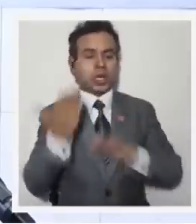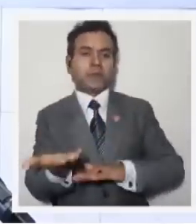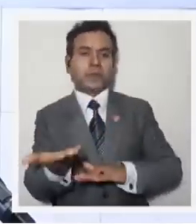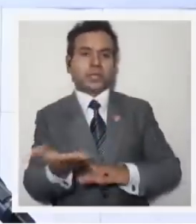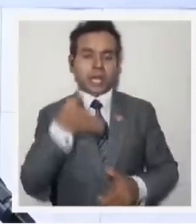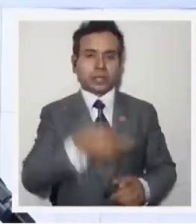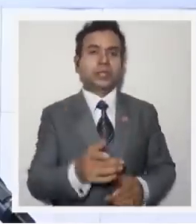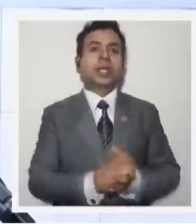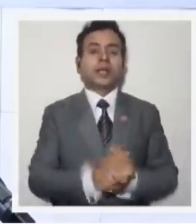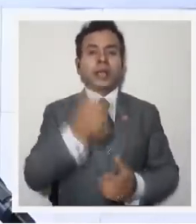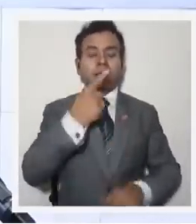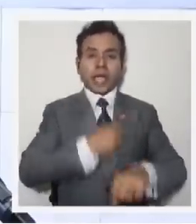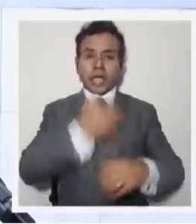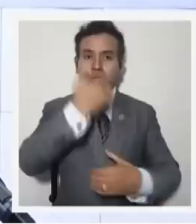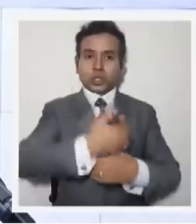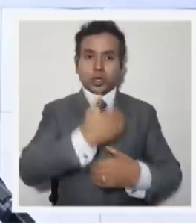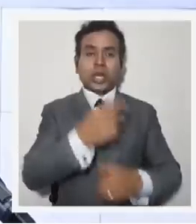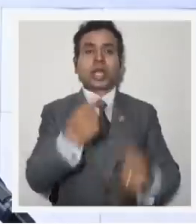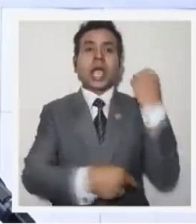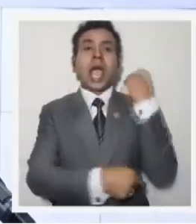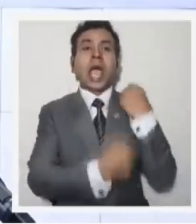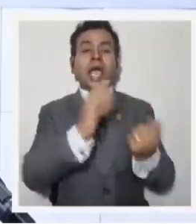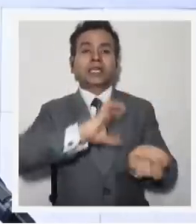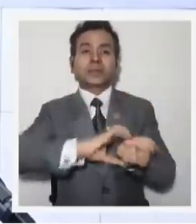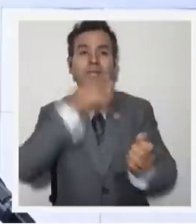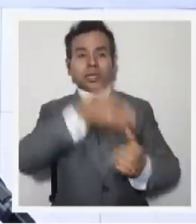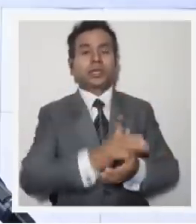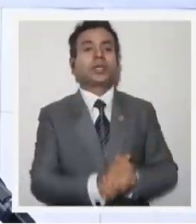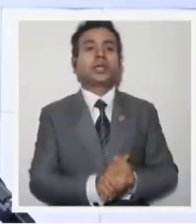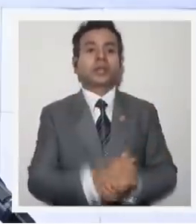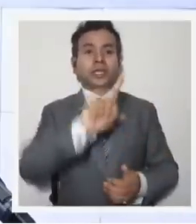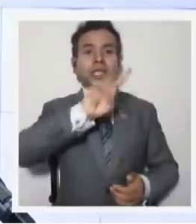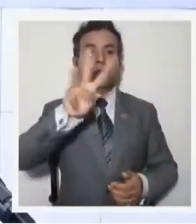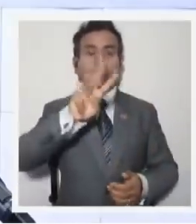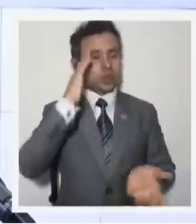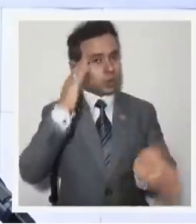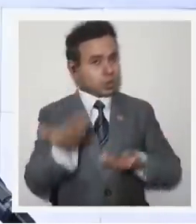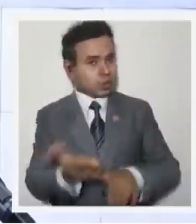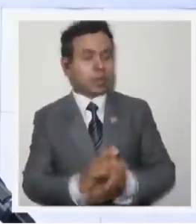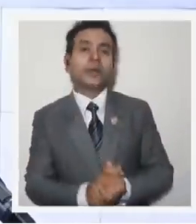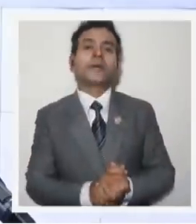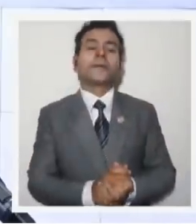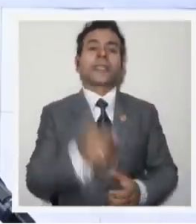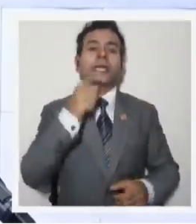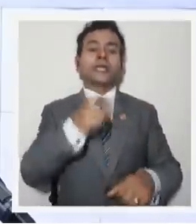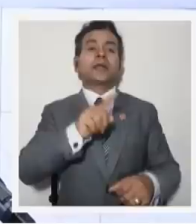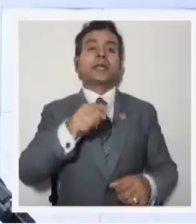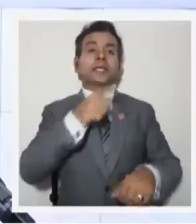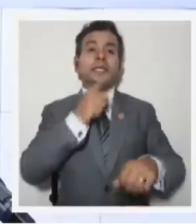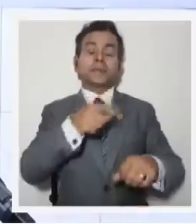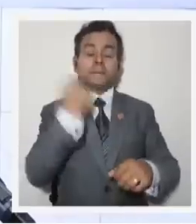জন। আমরা জেলাওয়ারি বা বিভাগওয়ারি যদি দেখি তাহলে ঢাকা শহরের হাসপাতালগুলিতে